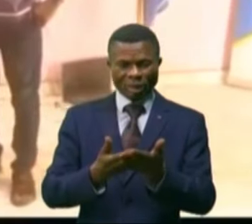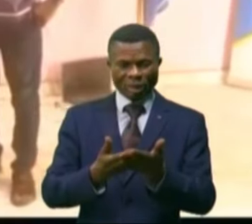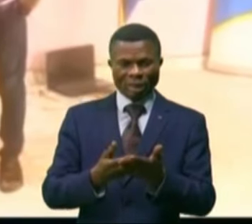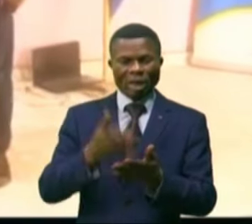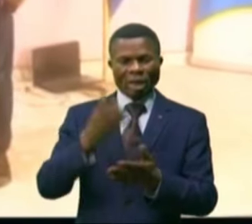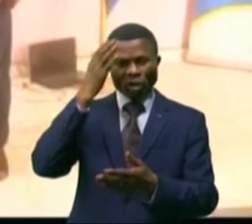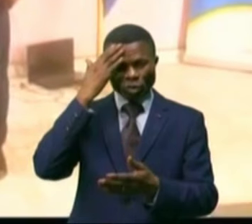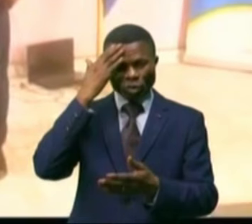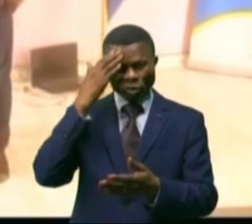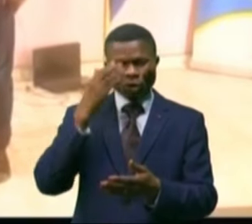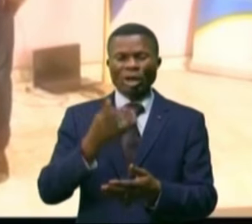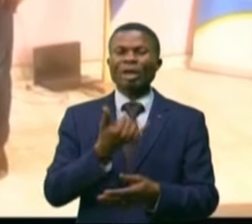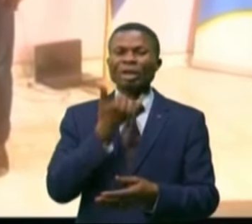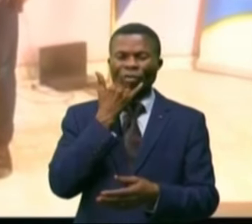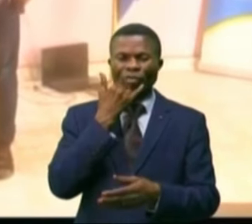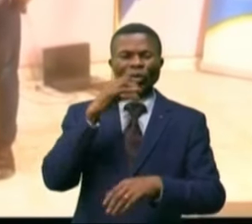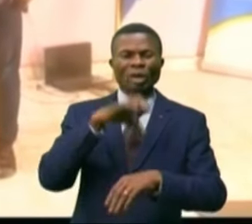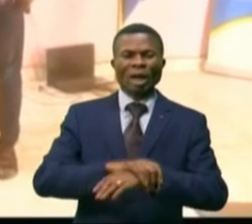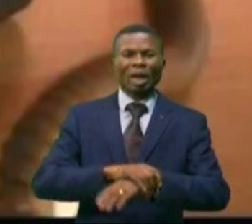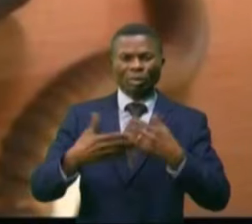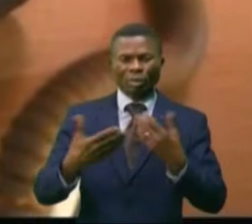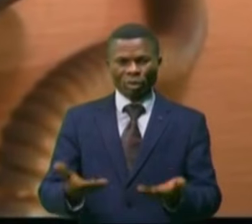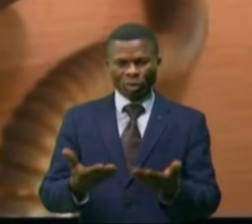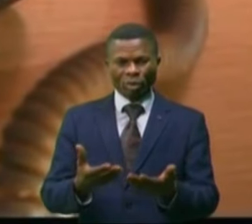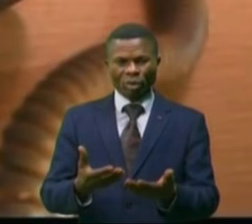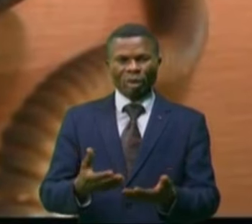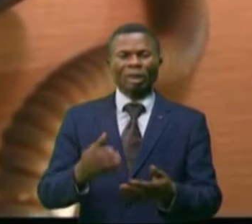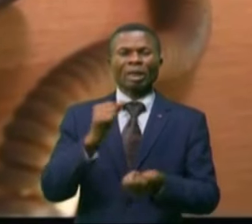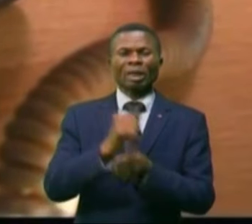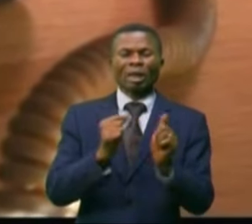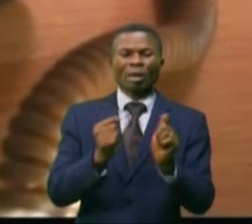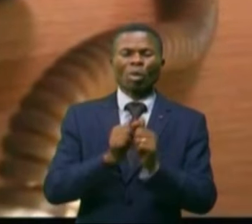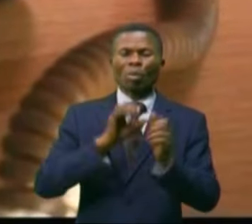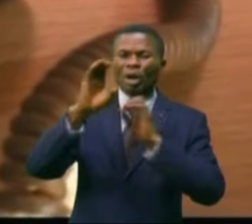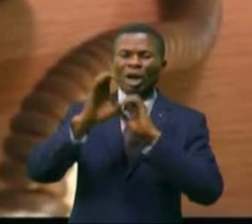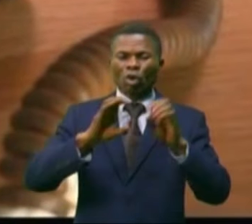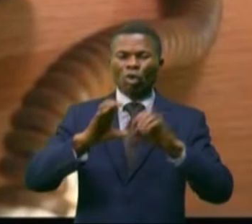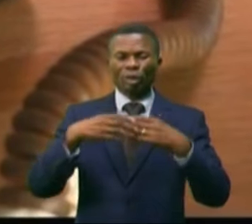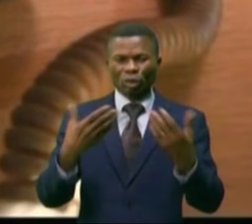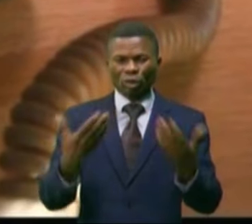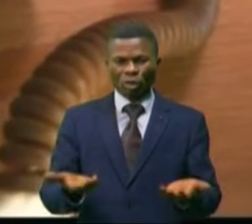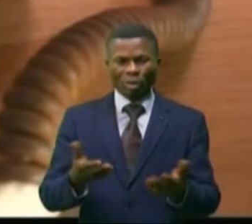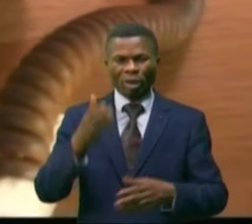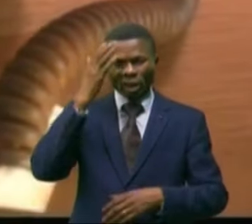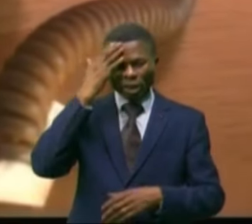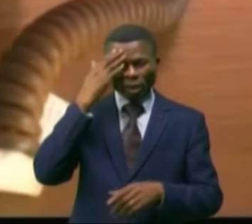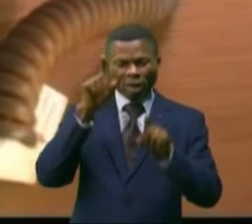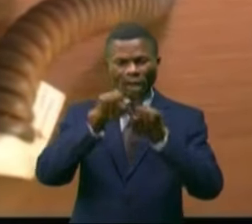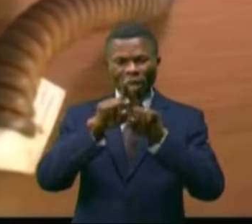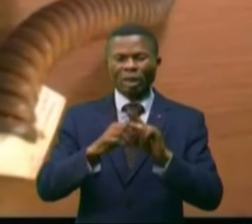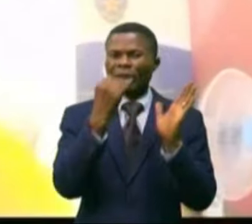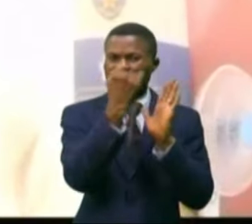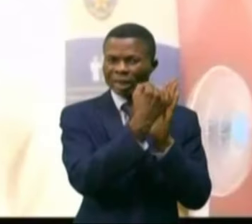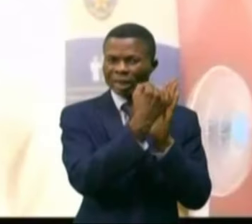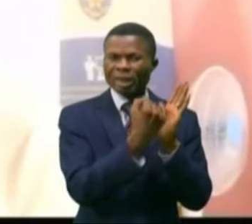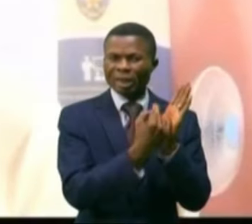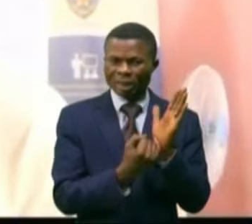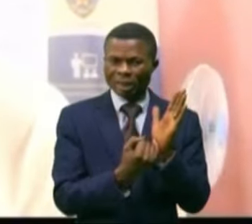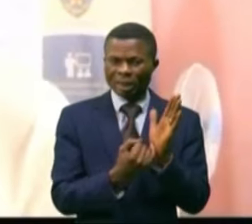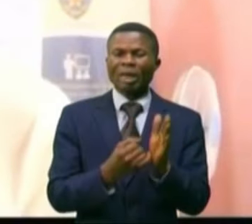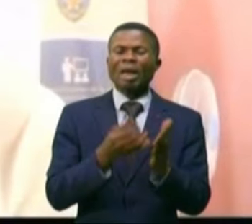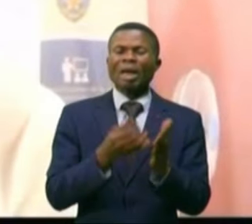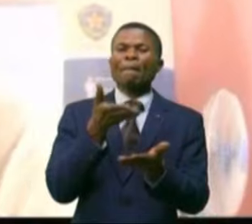les abréviations utilisées dans les radio-télécommunications, connaître et identifier les